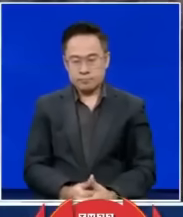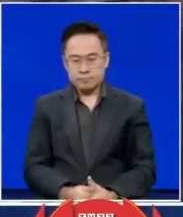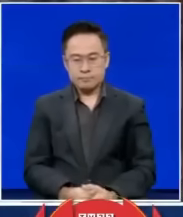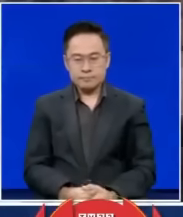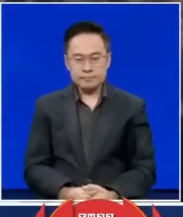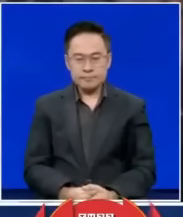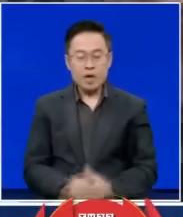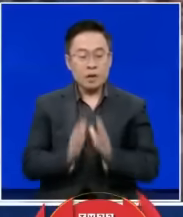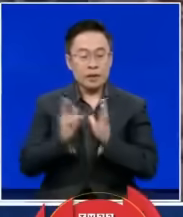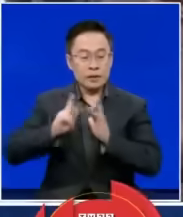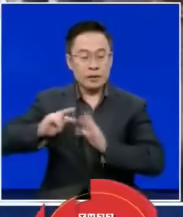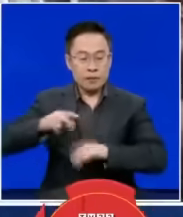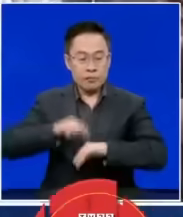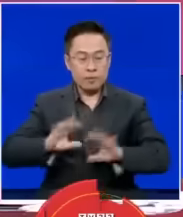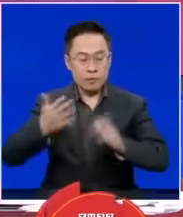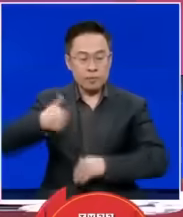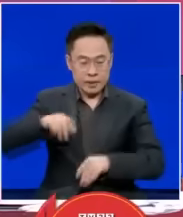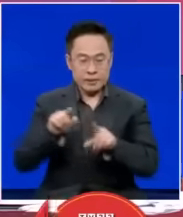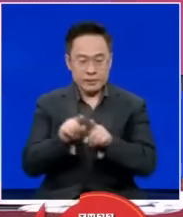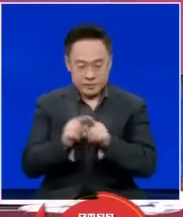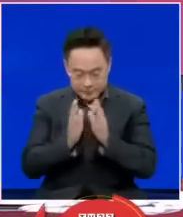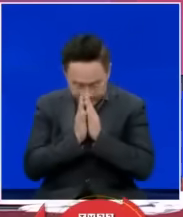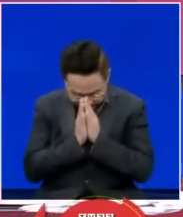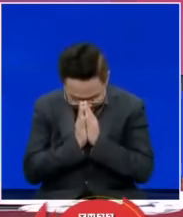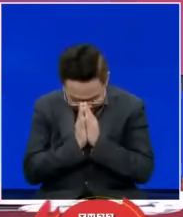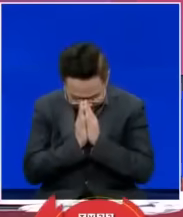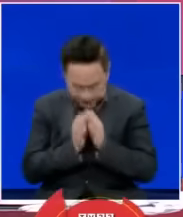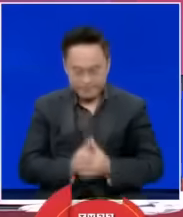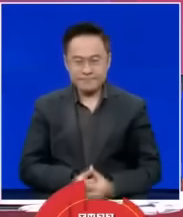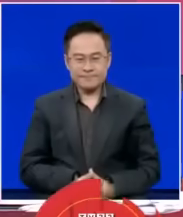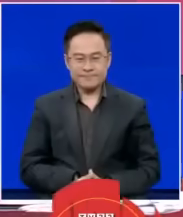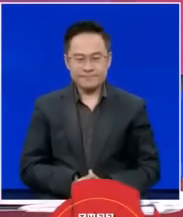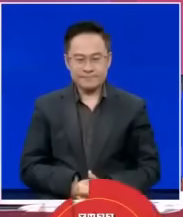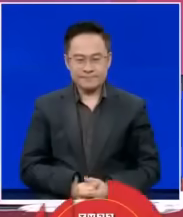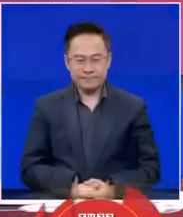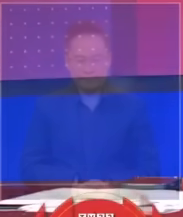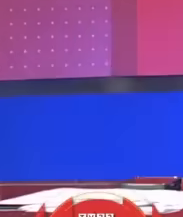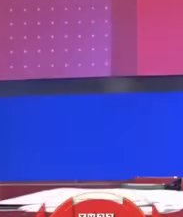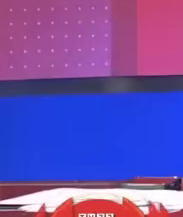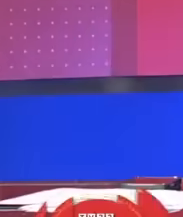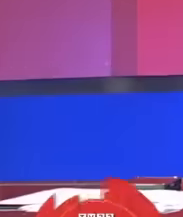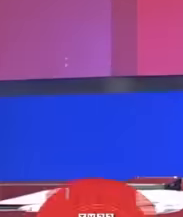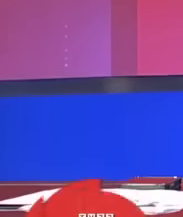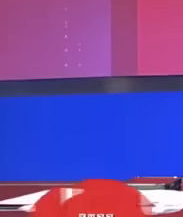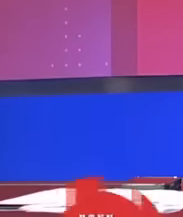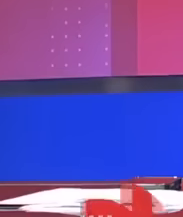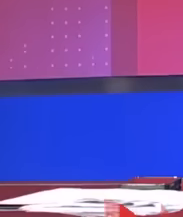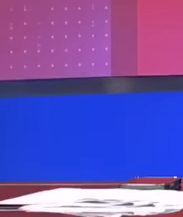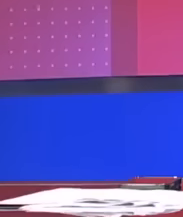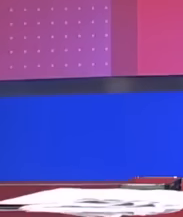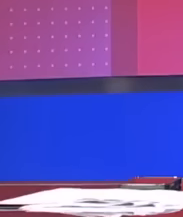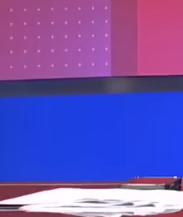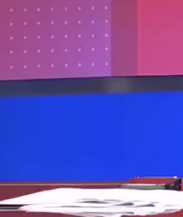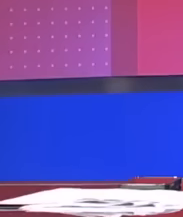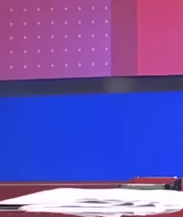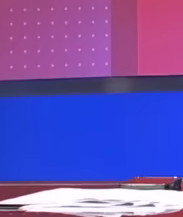ช่วงนี้ขอบคุณล่ามภาษามือของเรานะคะอาจารย์ไพวัลย์แสงสุนทรด้วยค่ะ ครับ ต่อกันท่านผู้ชมครับเรื่องของการท่